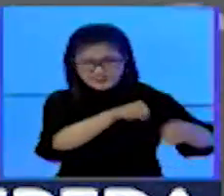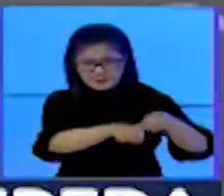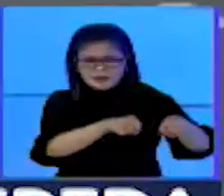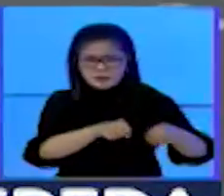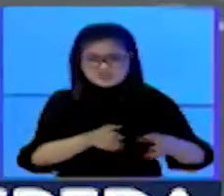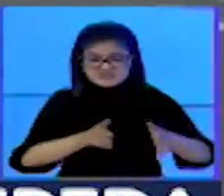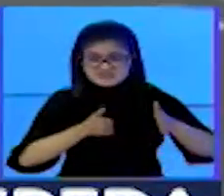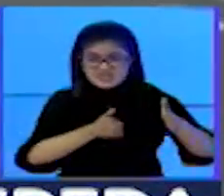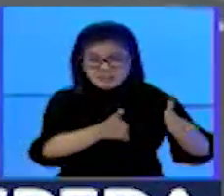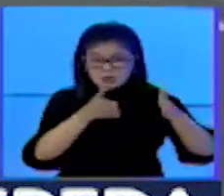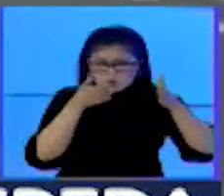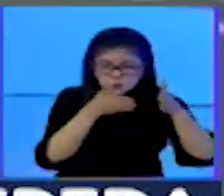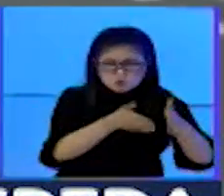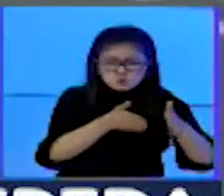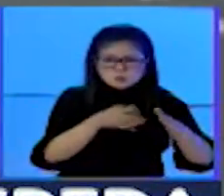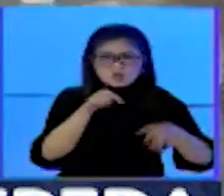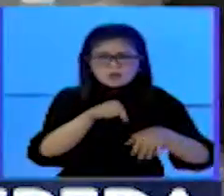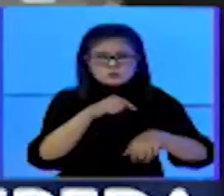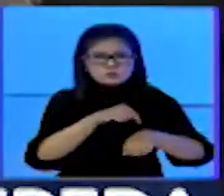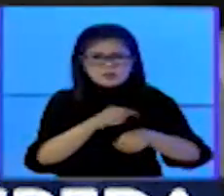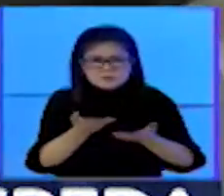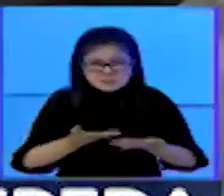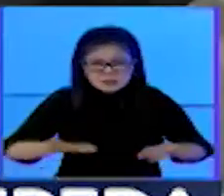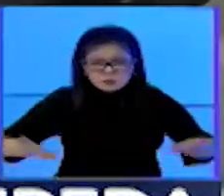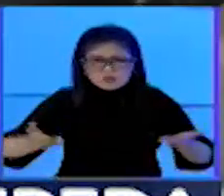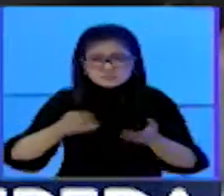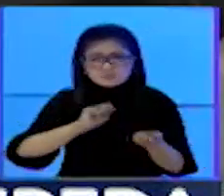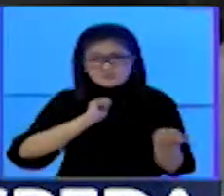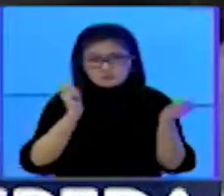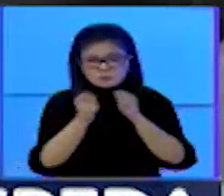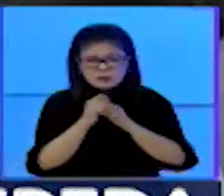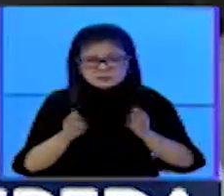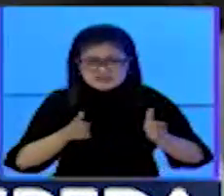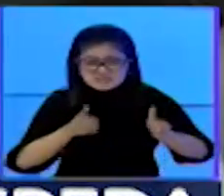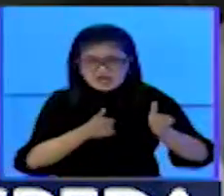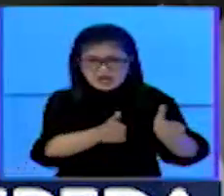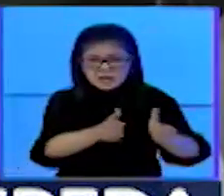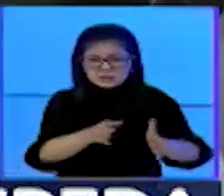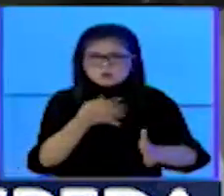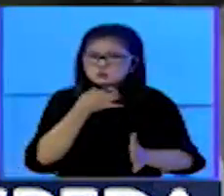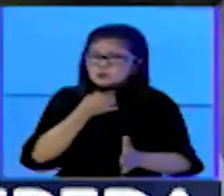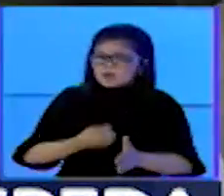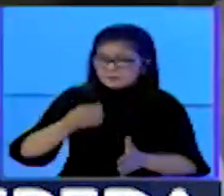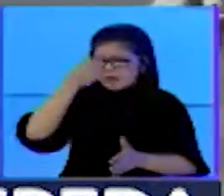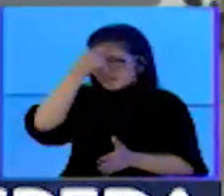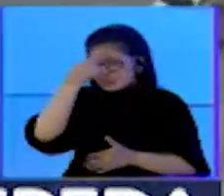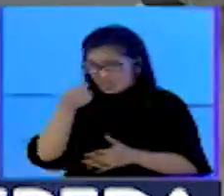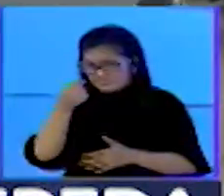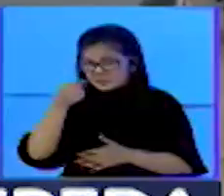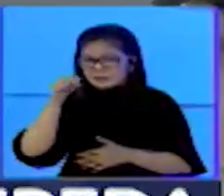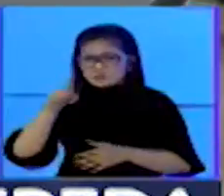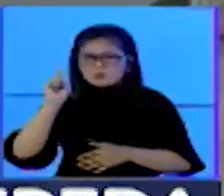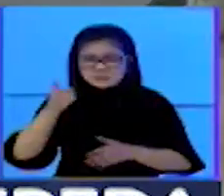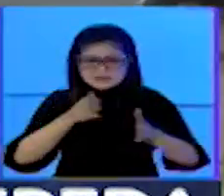dioperasikan khusus selama masa new normal berada di sepanjang jalan protokol Sudirman Tamrin dengan memakai satu lajur,